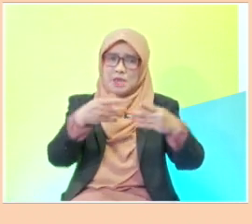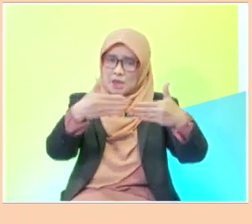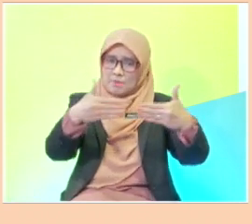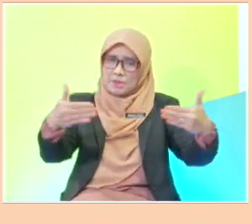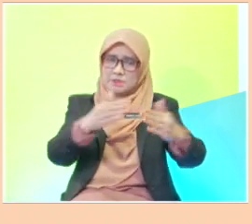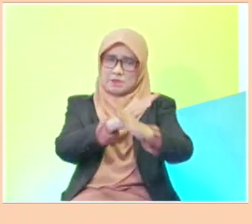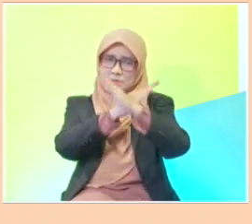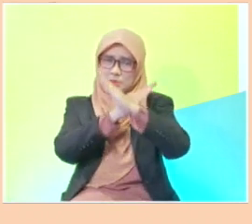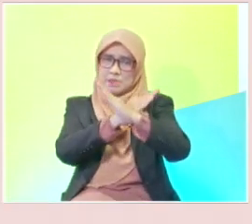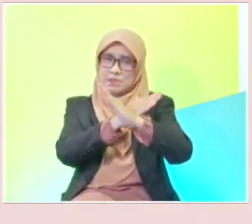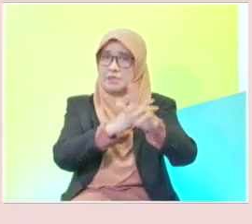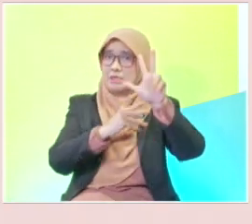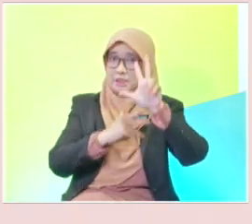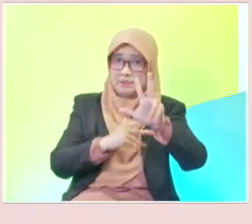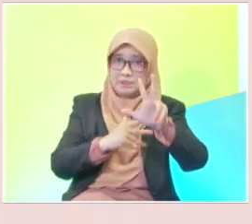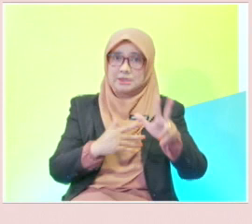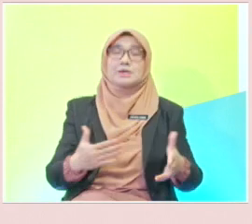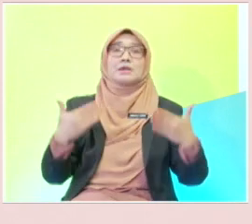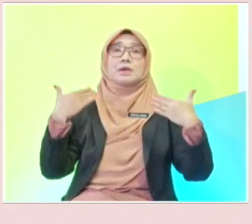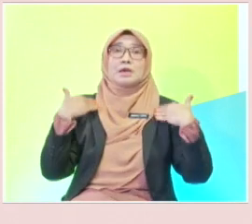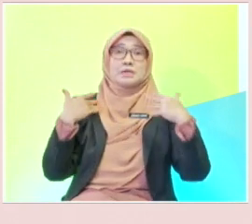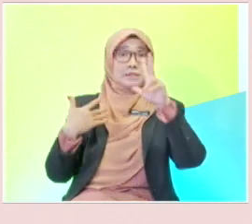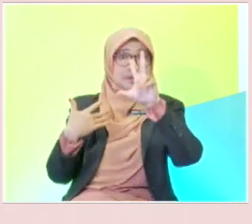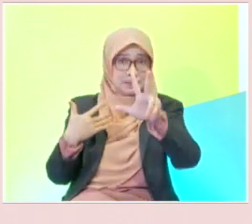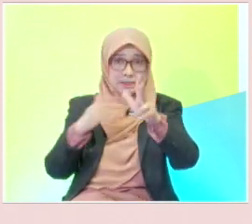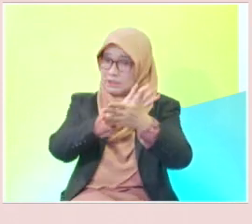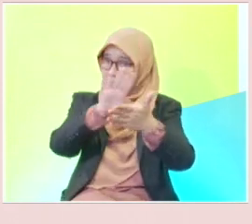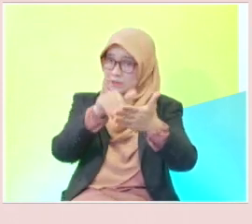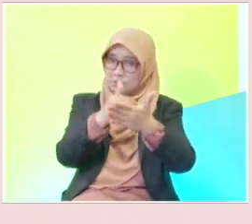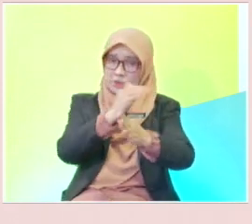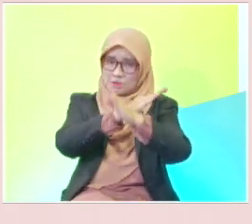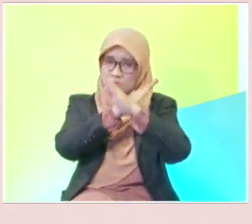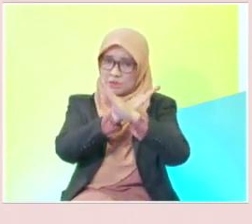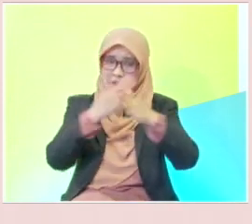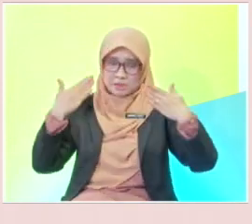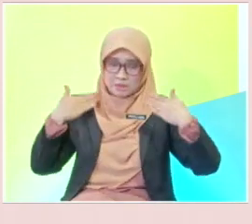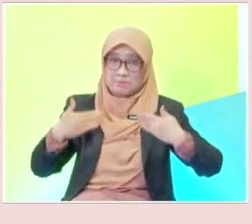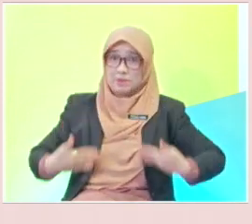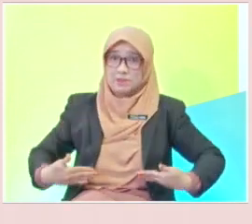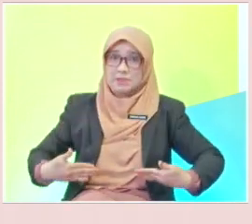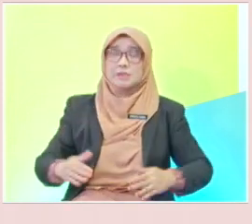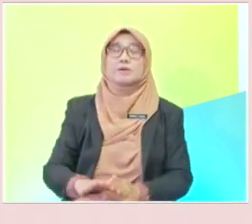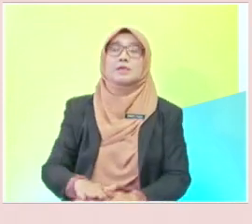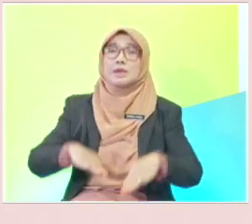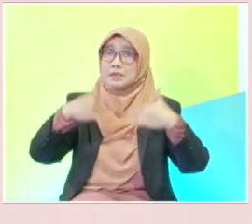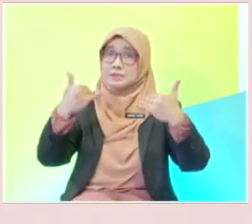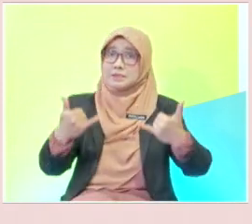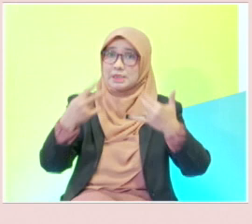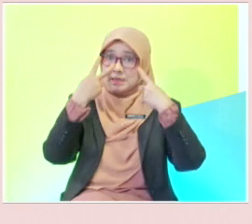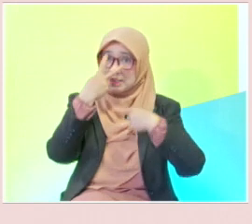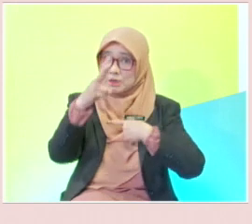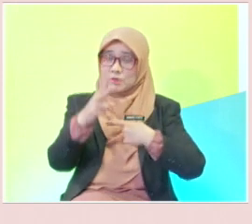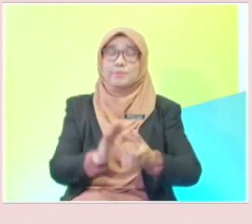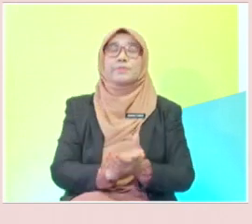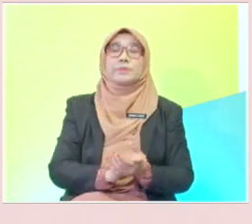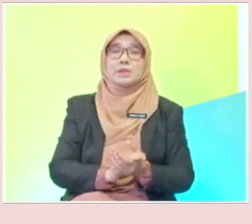pertahanan badan. Macam kita nak pergi berperang ni, cikgu. Ya, kita ada tengok siapa yang menjadi tentera ya. Okey, kita lihat. Okey, pertama,